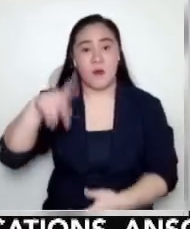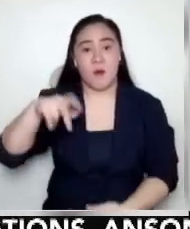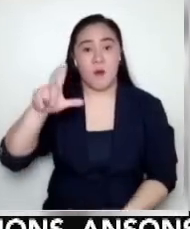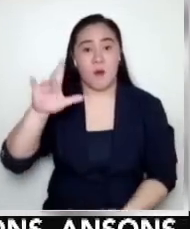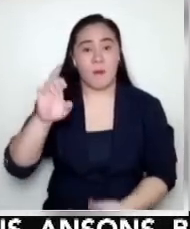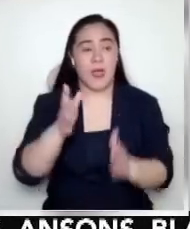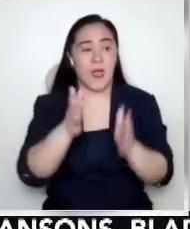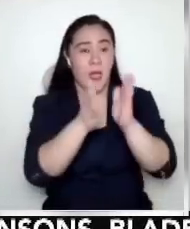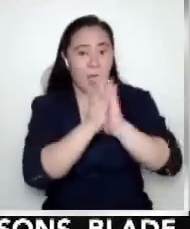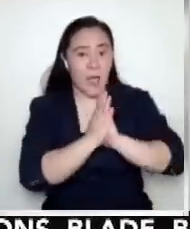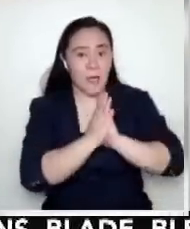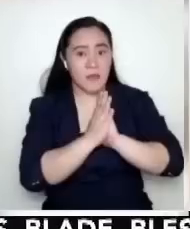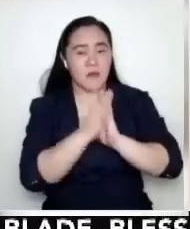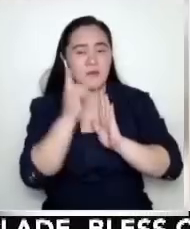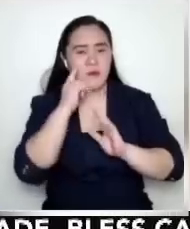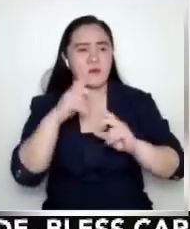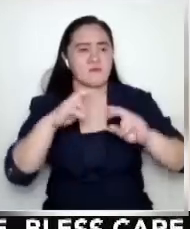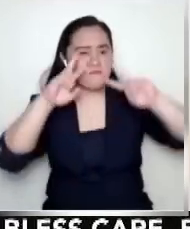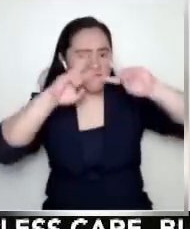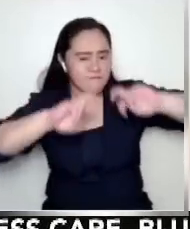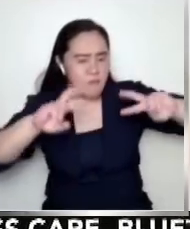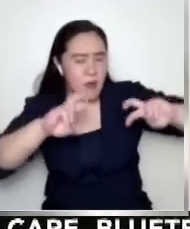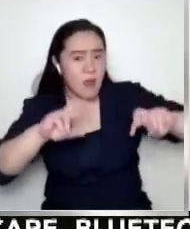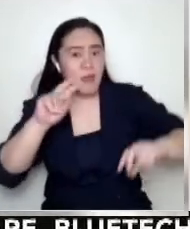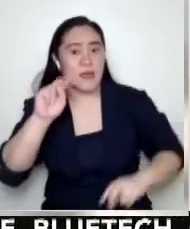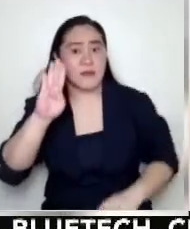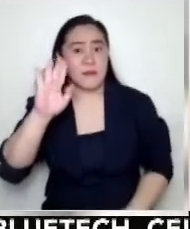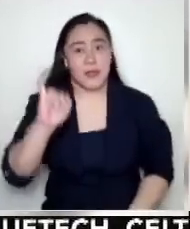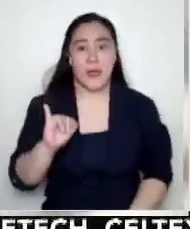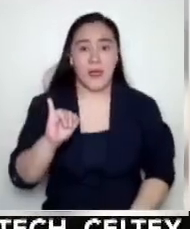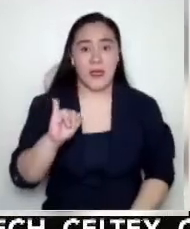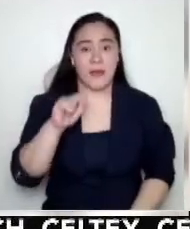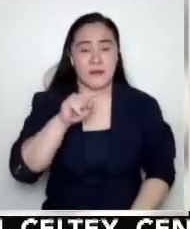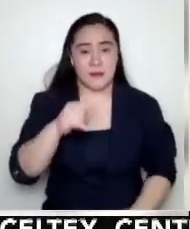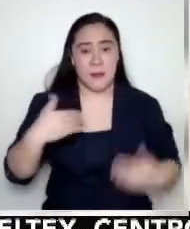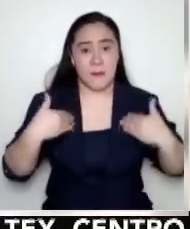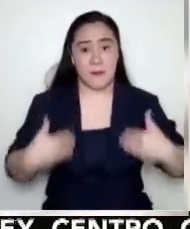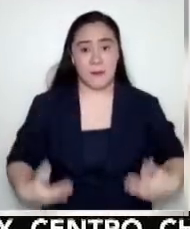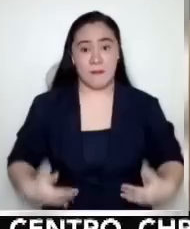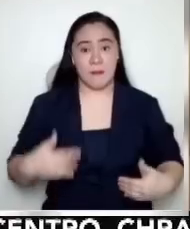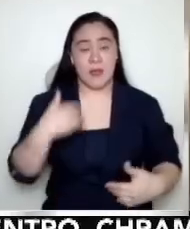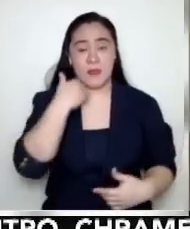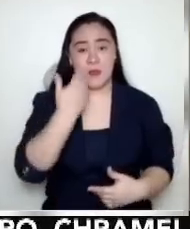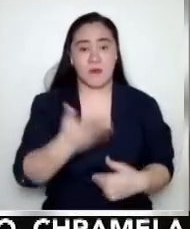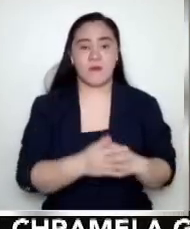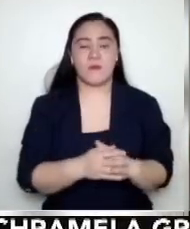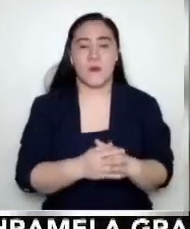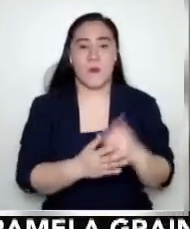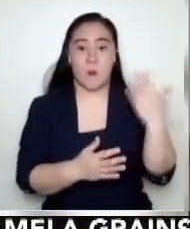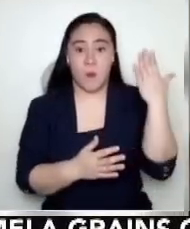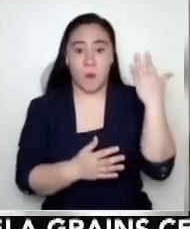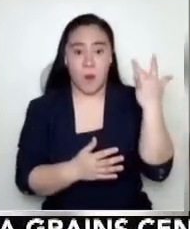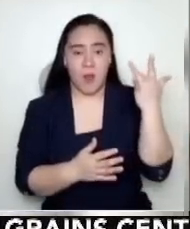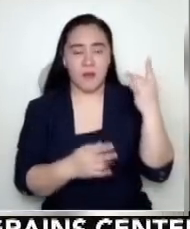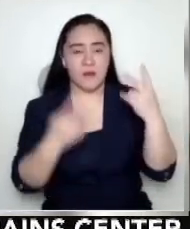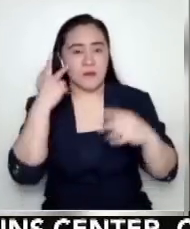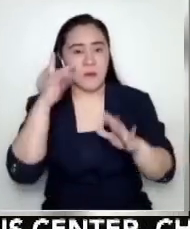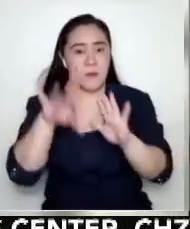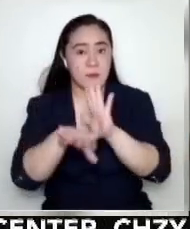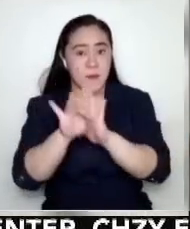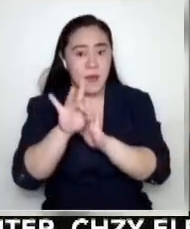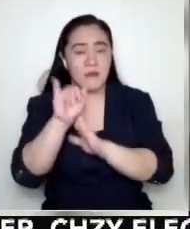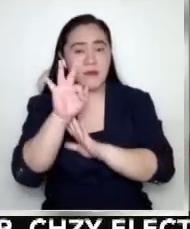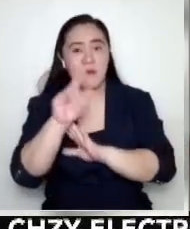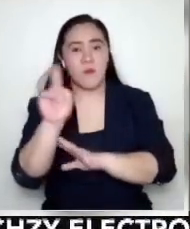ng autopsy ang National Bureau of Investigation. The family gave me permission to also share with you